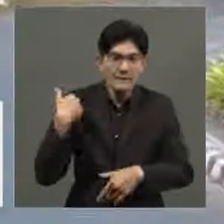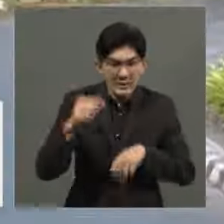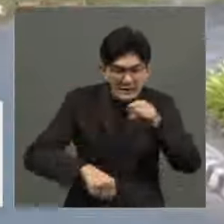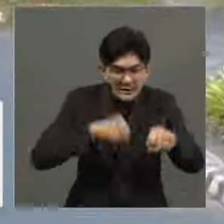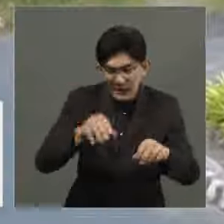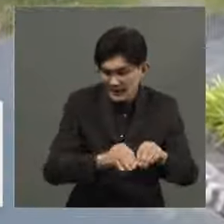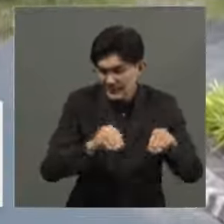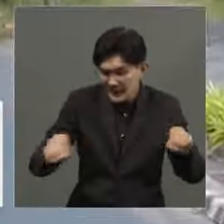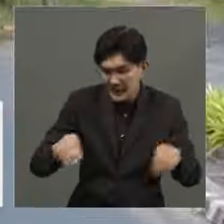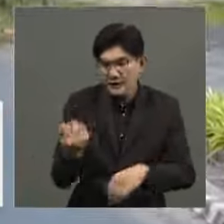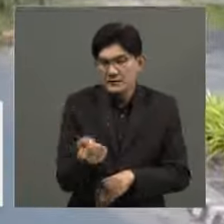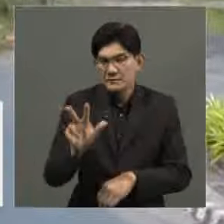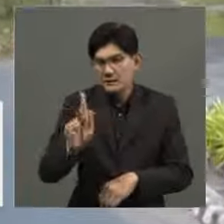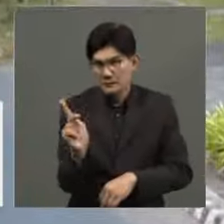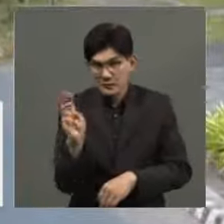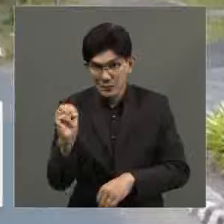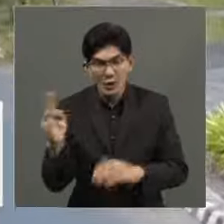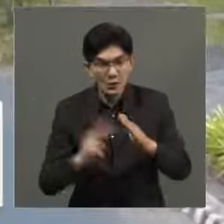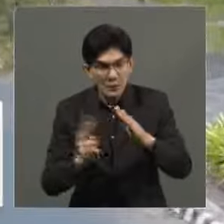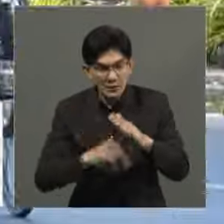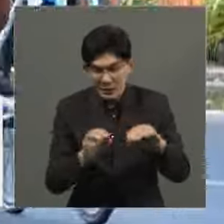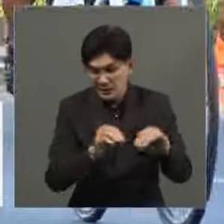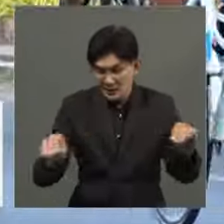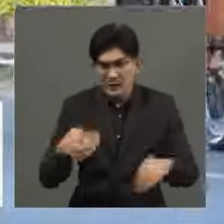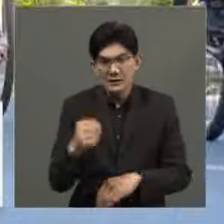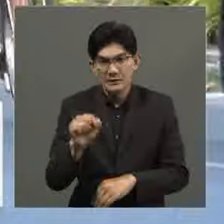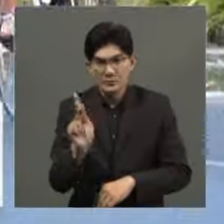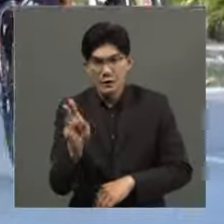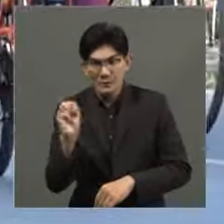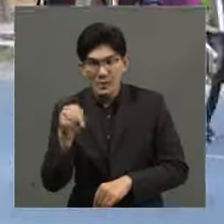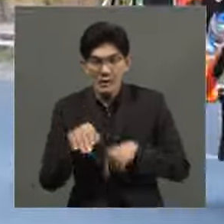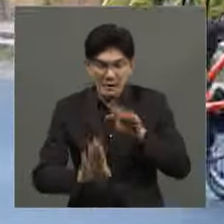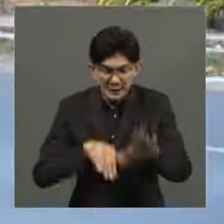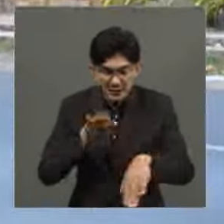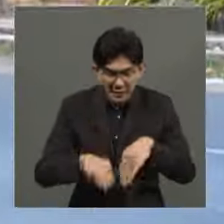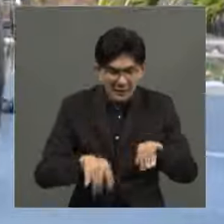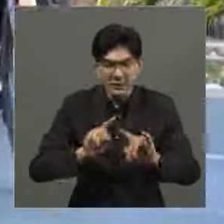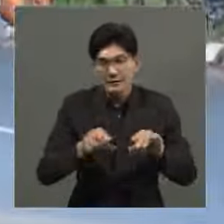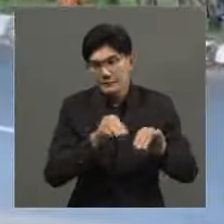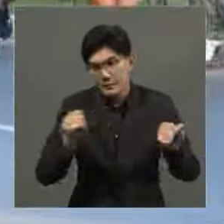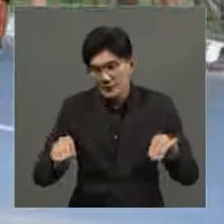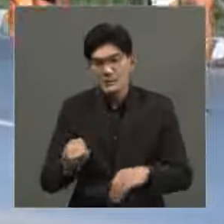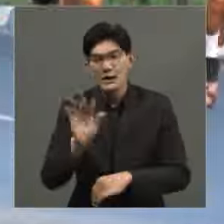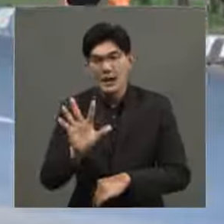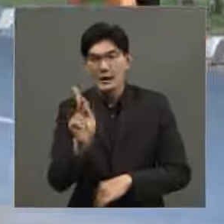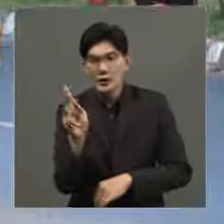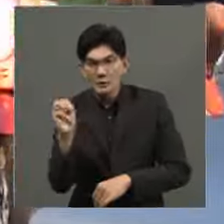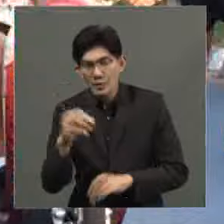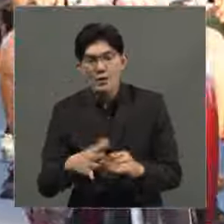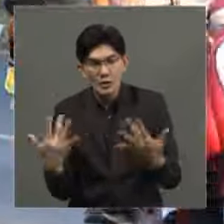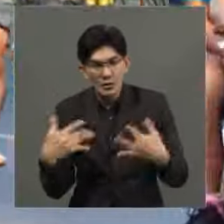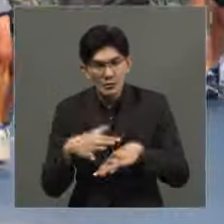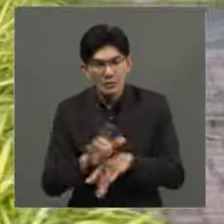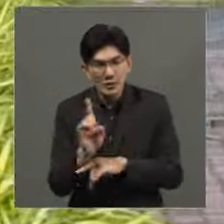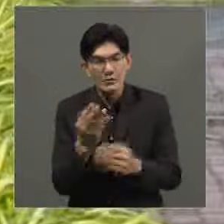คะเป็นระยะทาง 13กมวิ่งระยะทาง 10กมแล้วก็เดินวิ่งระยะทาง 5กมบางครอบครัวค่ะก็พา